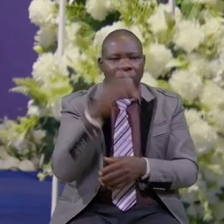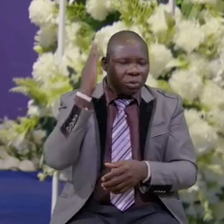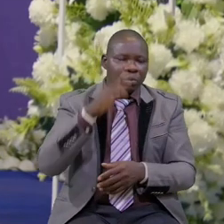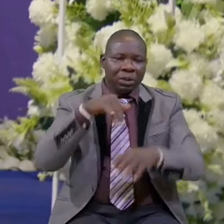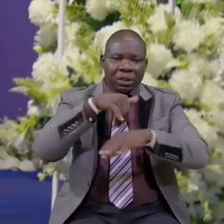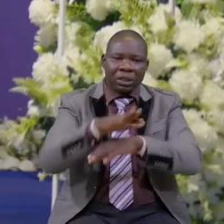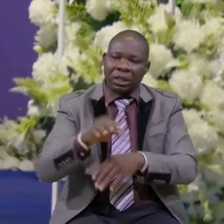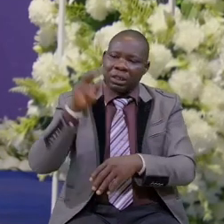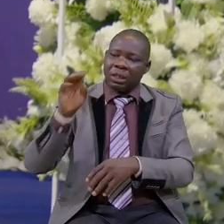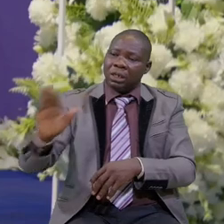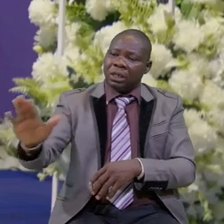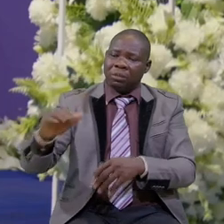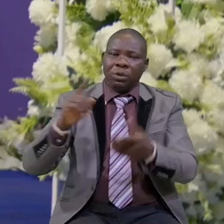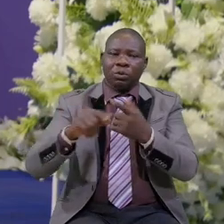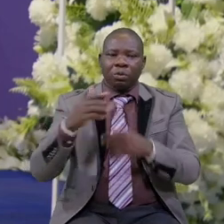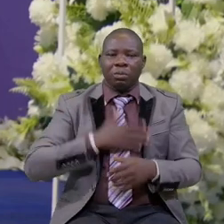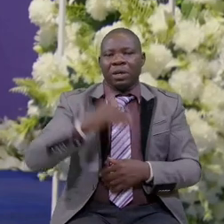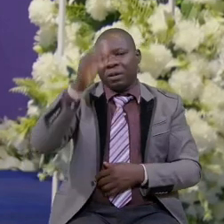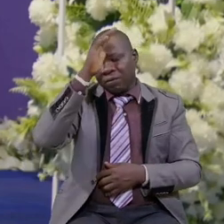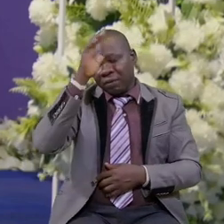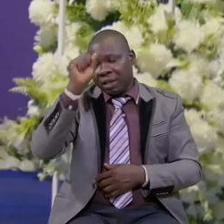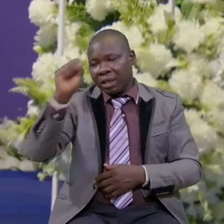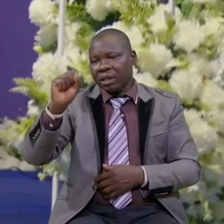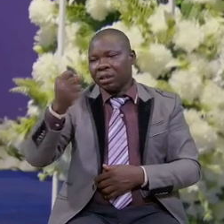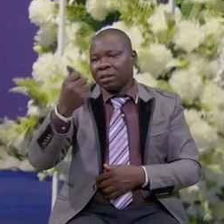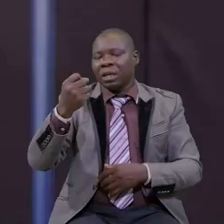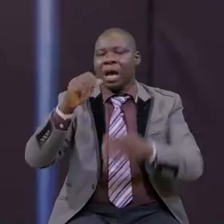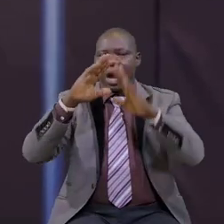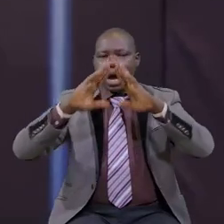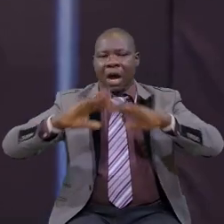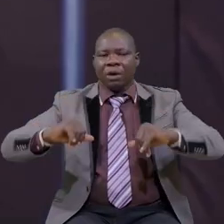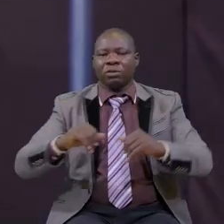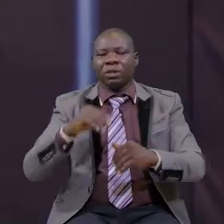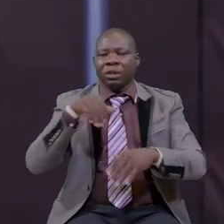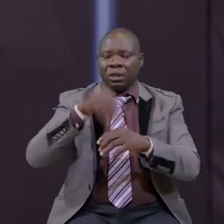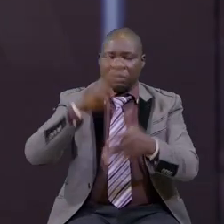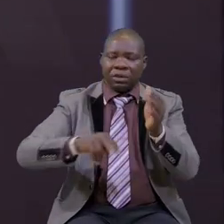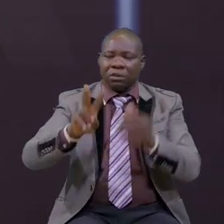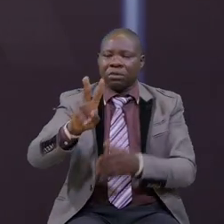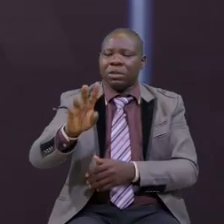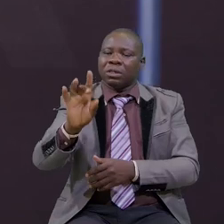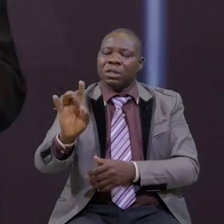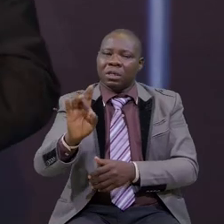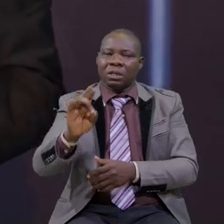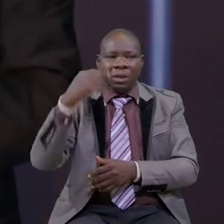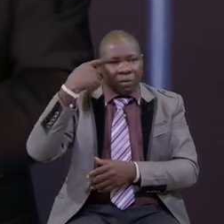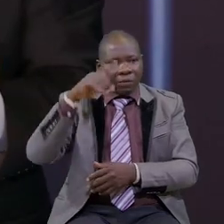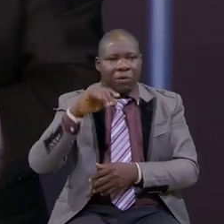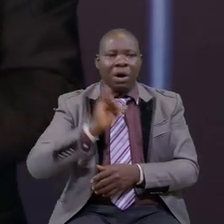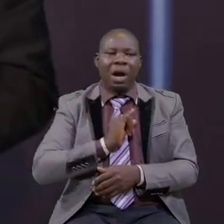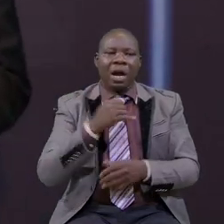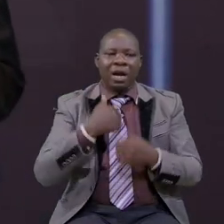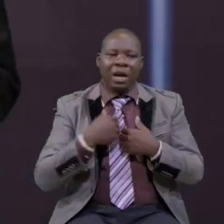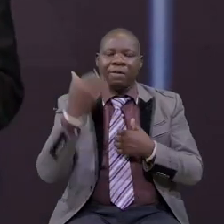Lazare dans la maison de mon père. Verset 28. Verset 28. Car j'ai